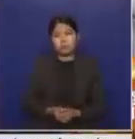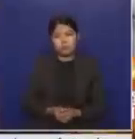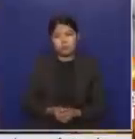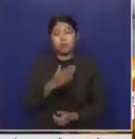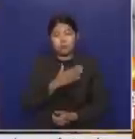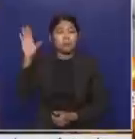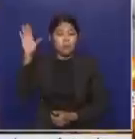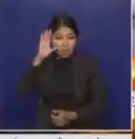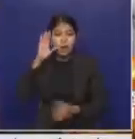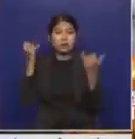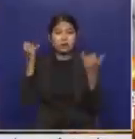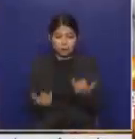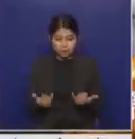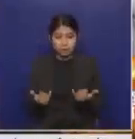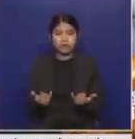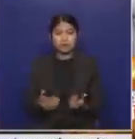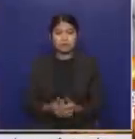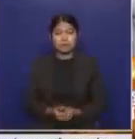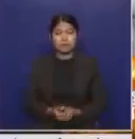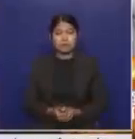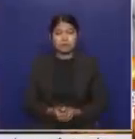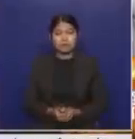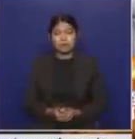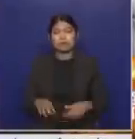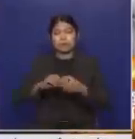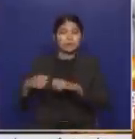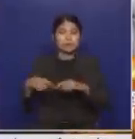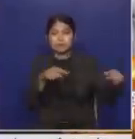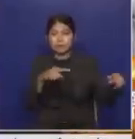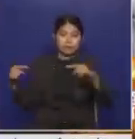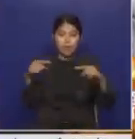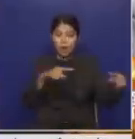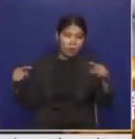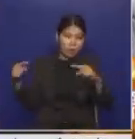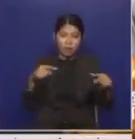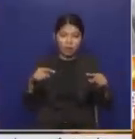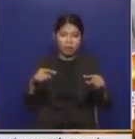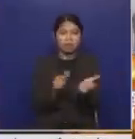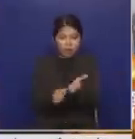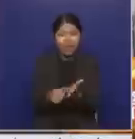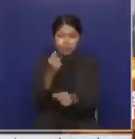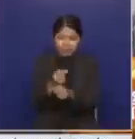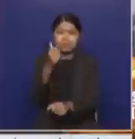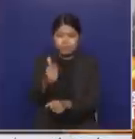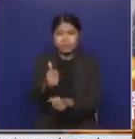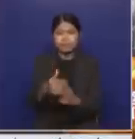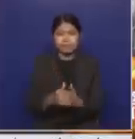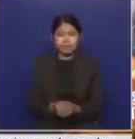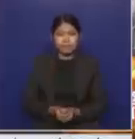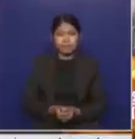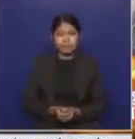ว่าในปัจจุบันนี้ความขัดแย้งที่เกิดขึ้นยังมีหนทางที่จะคลี่คลายได้